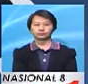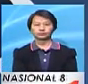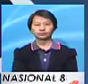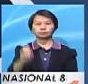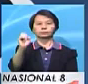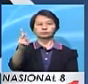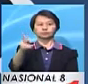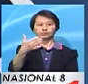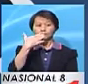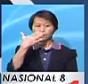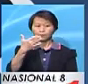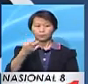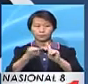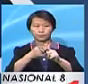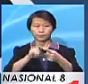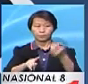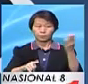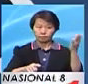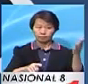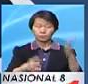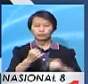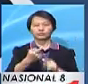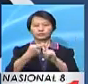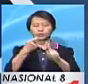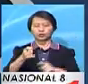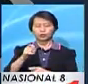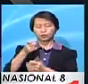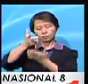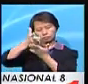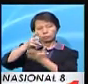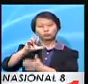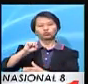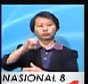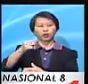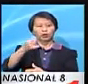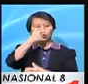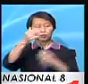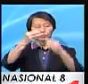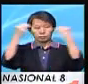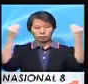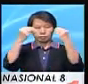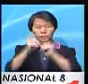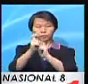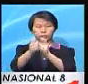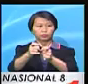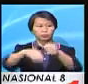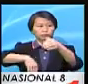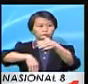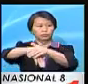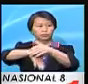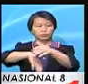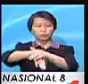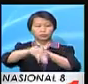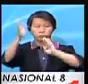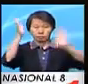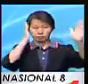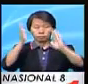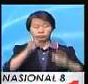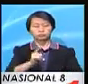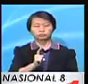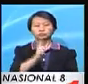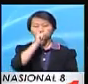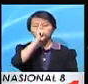Okey, terima kasih rakan setugas. Langsung dari Subang, di waktu ini bersempena dengan Majlis Anugerah Bola Sepak Kebangsaan yang